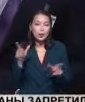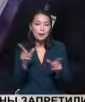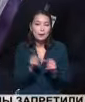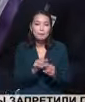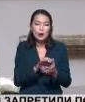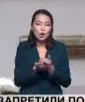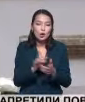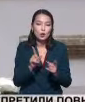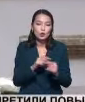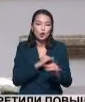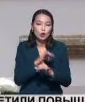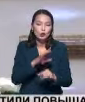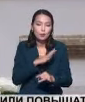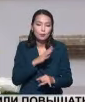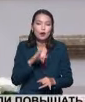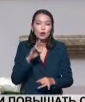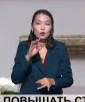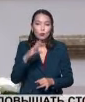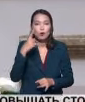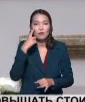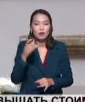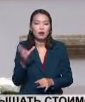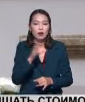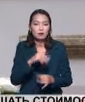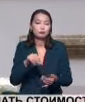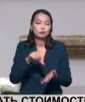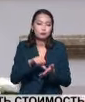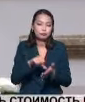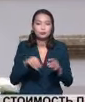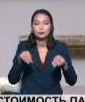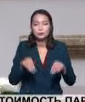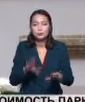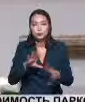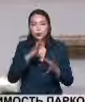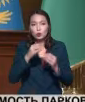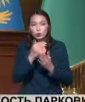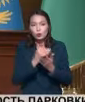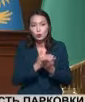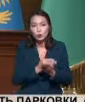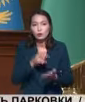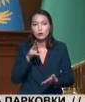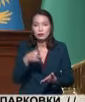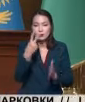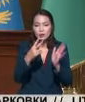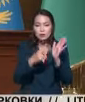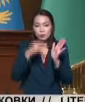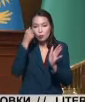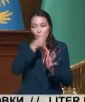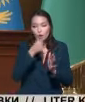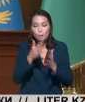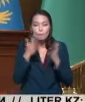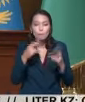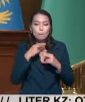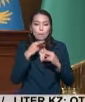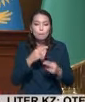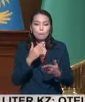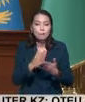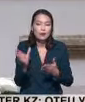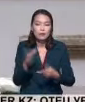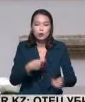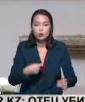СМИ. Касым-Жомарт Токаев сообщил, что страны приняли соответствующую комплексную программу до 2027 года. Особое внимание уделили сфере